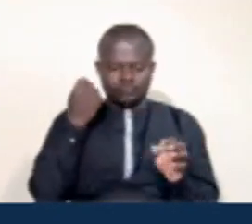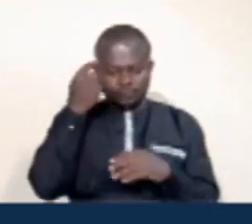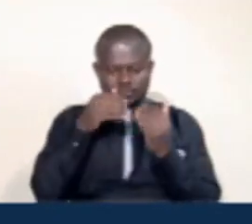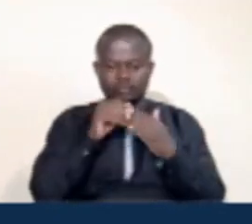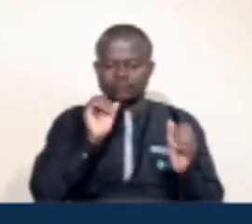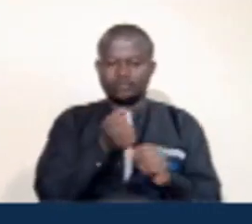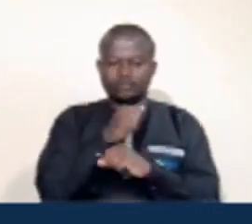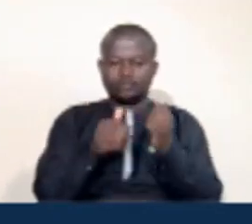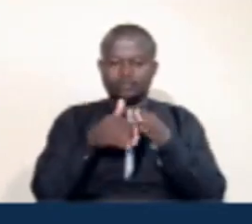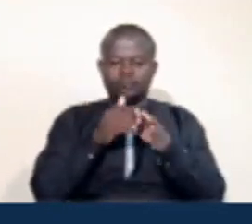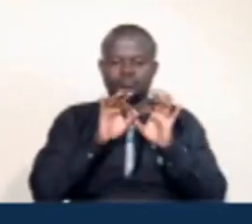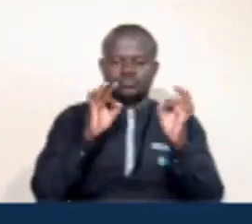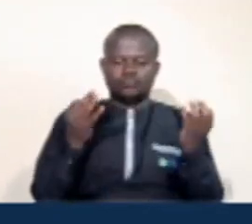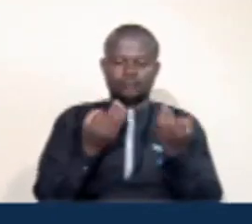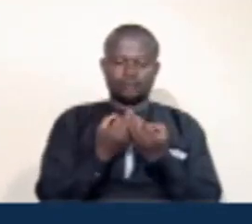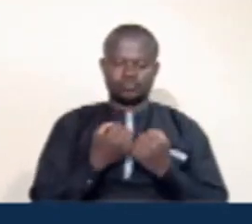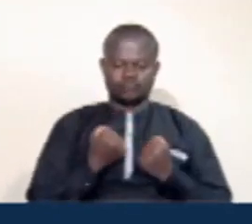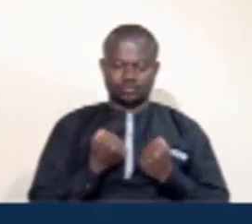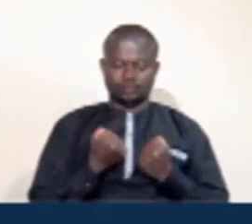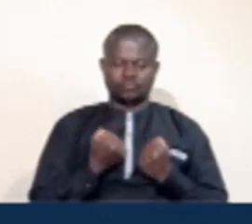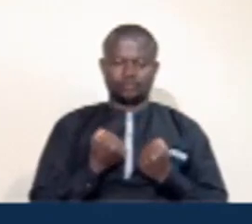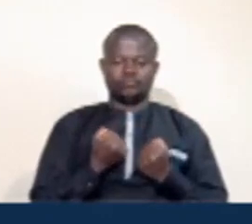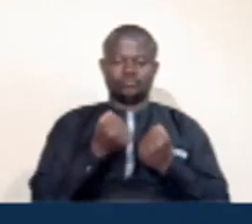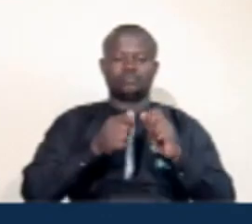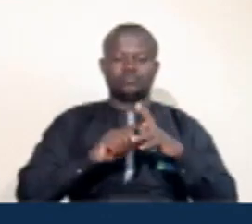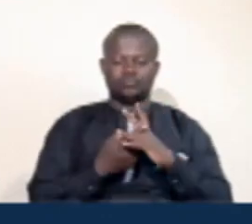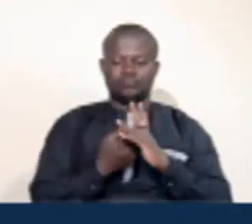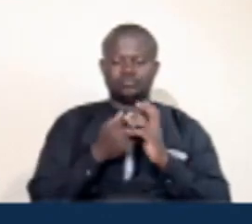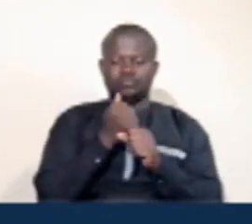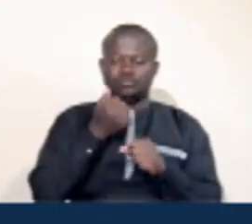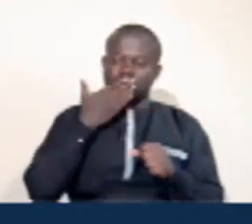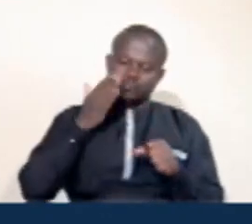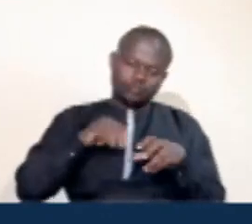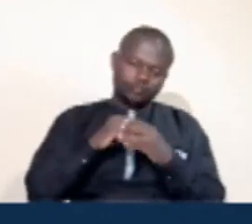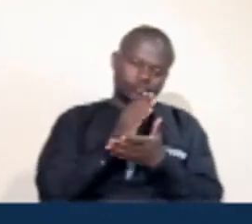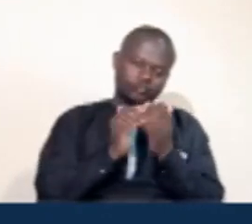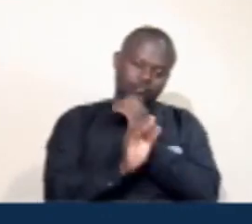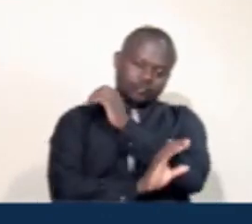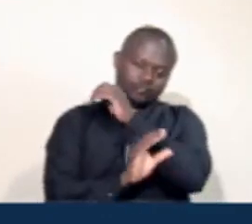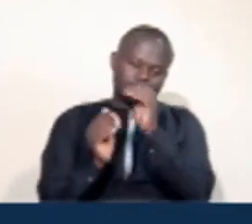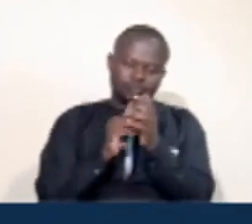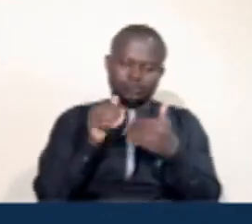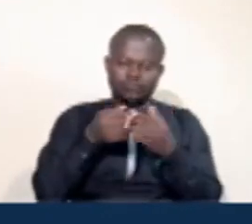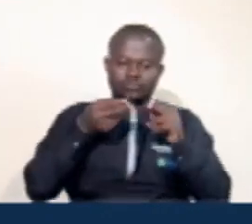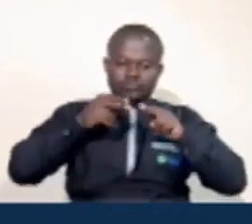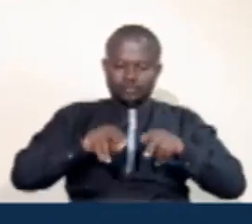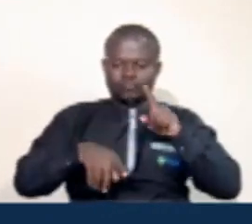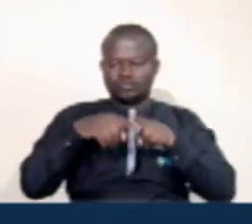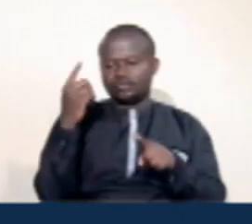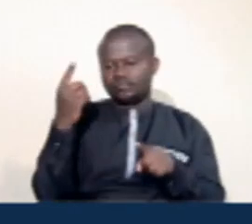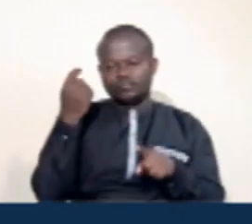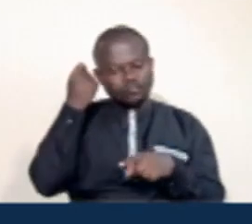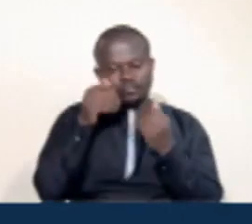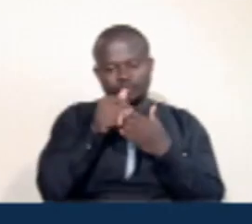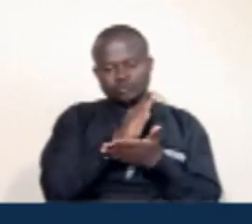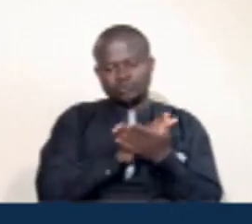ntushobore kubaka umuryango utekanye ibyo rero biba intandaro y'ubugizi bwa nabi muri bimwe mu bihugu ndetse hakabaho n'ubwicanyi hari aho